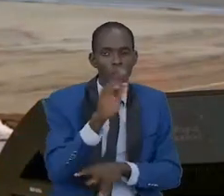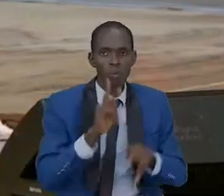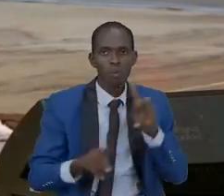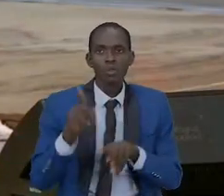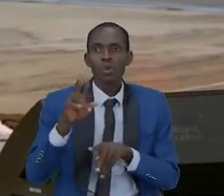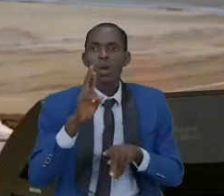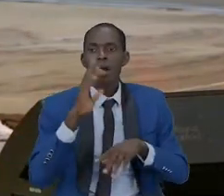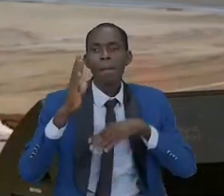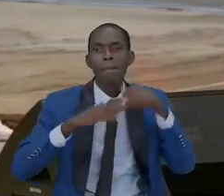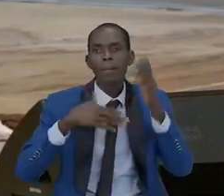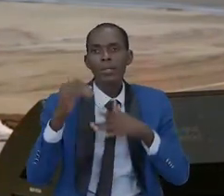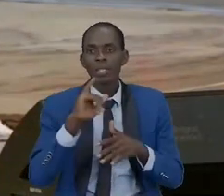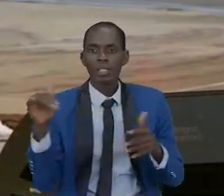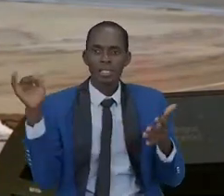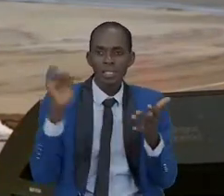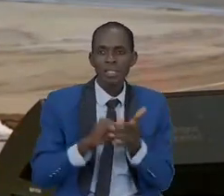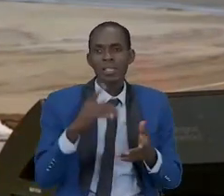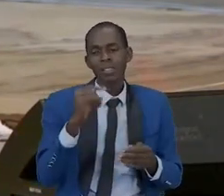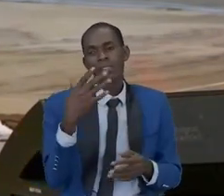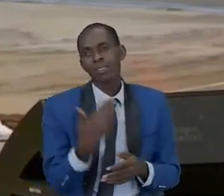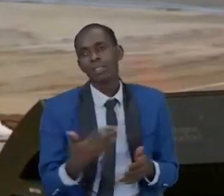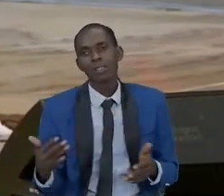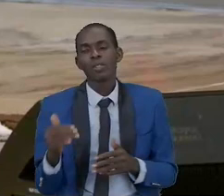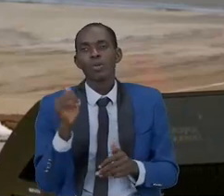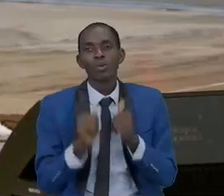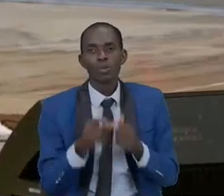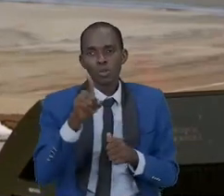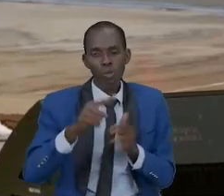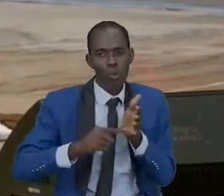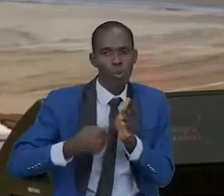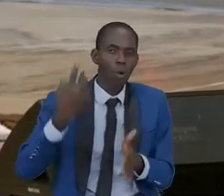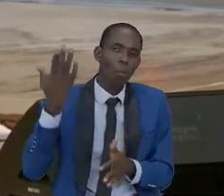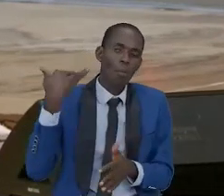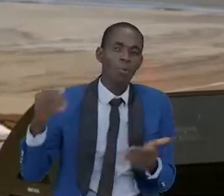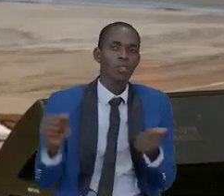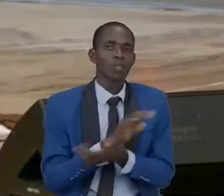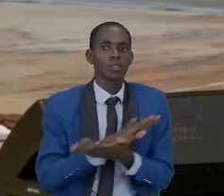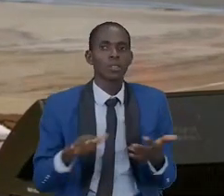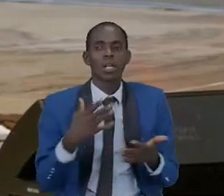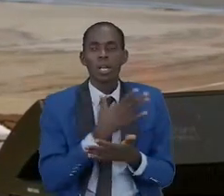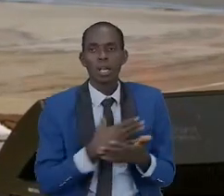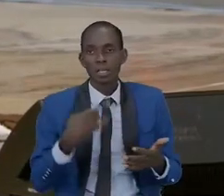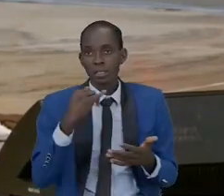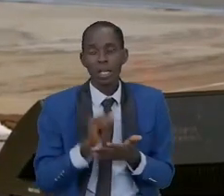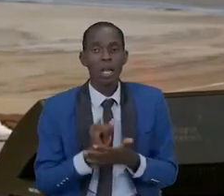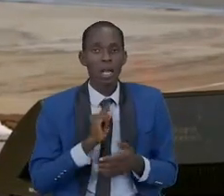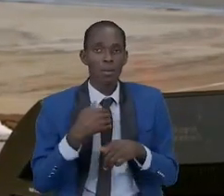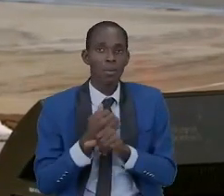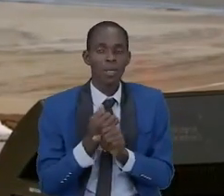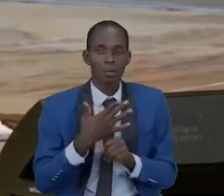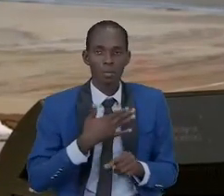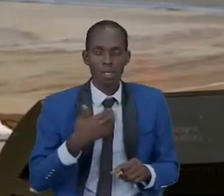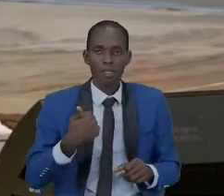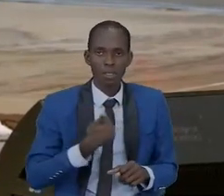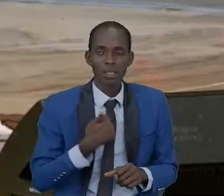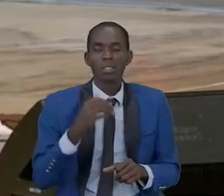les païens tu es en train de rebâtir les choses que tu avais déjà détruite et de je me constitue moi-même un